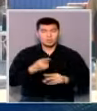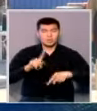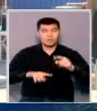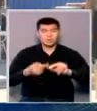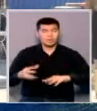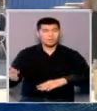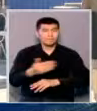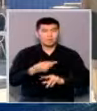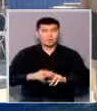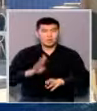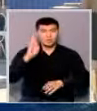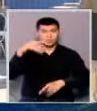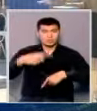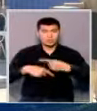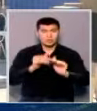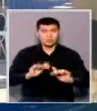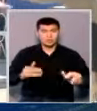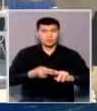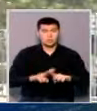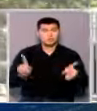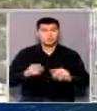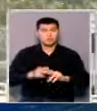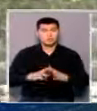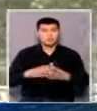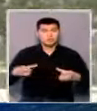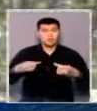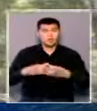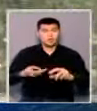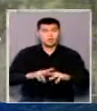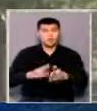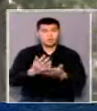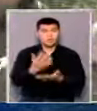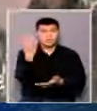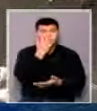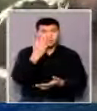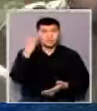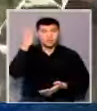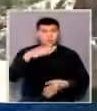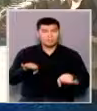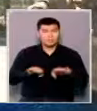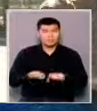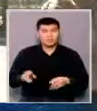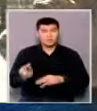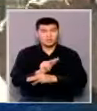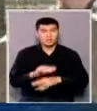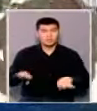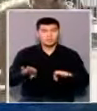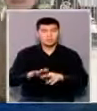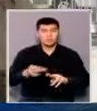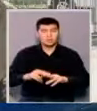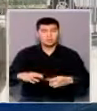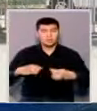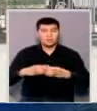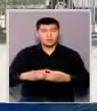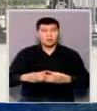для всех нас и будущих поколений. Стоит отметить, что общественные объединения «Зарептар Арманы» помимо воспитательных